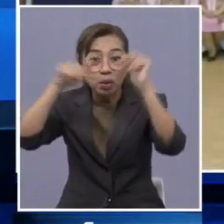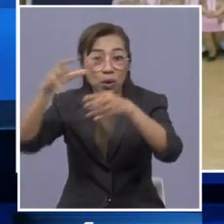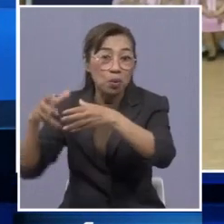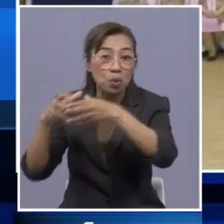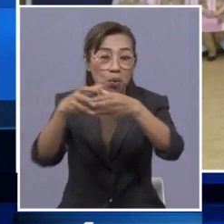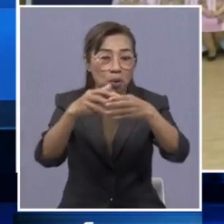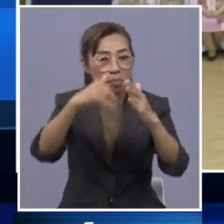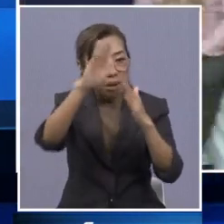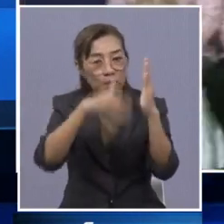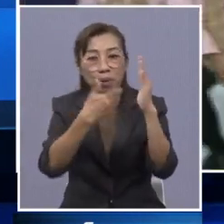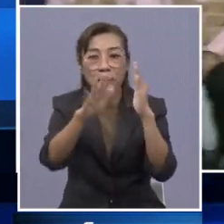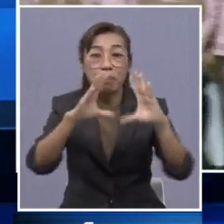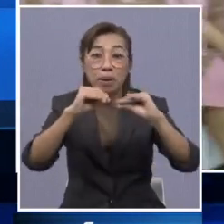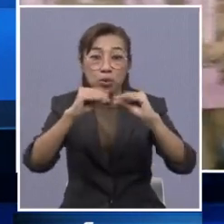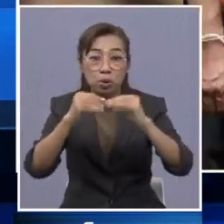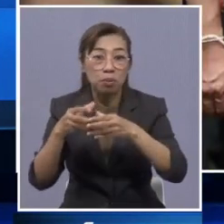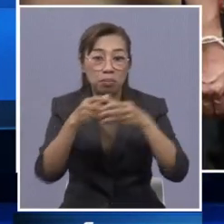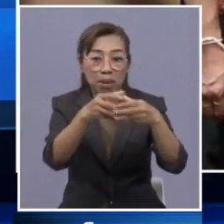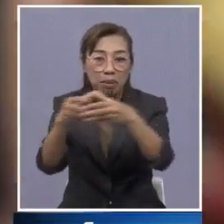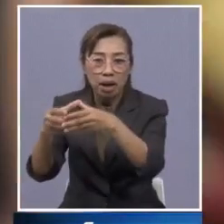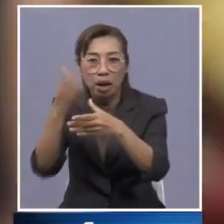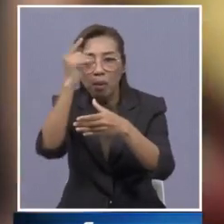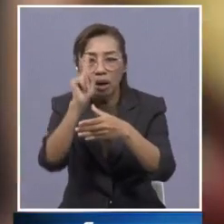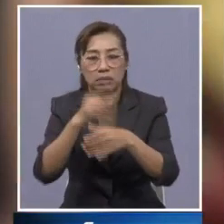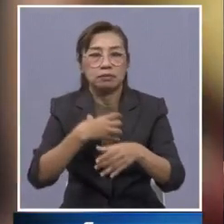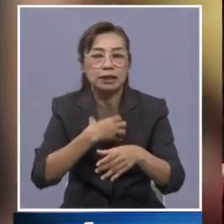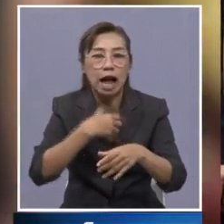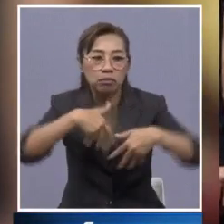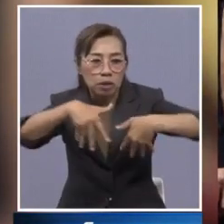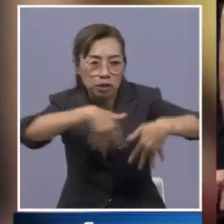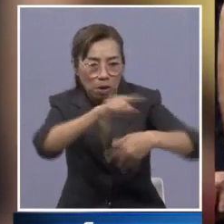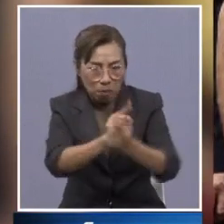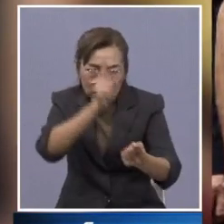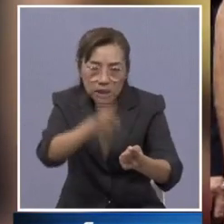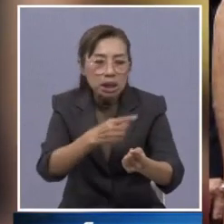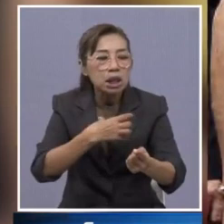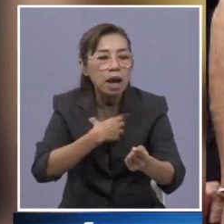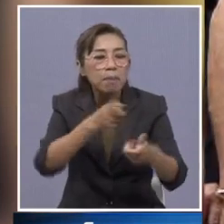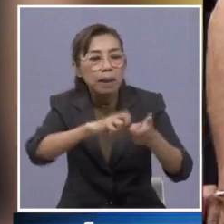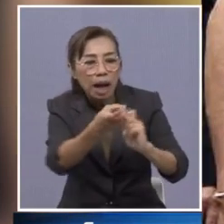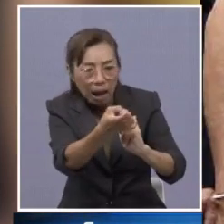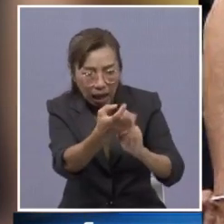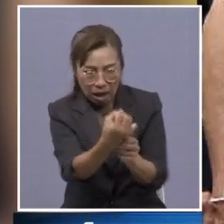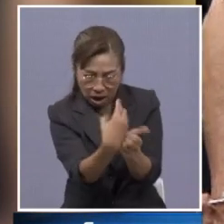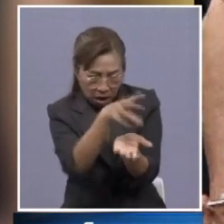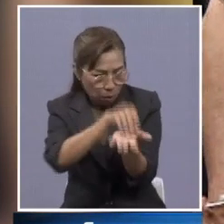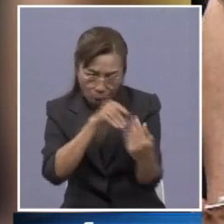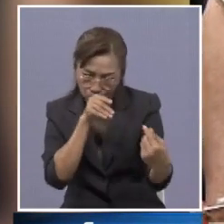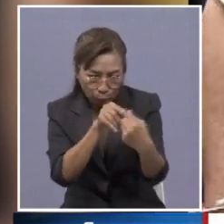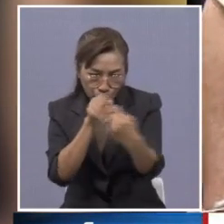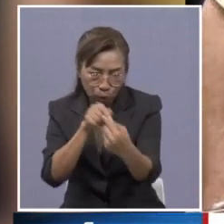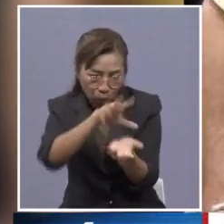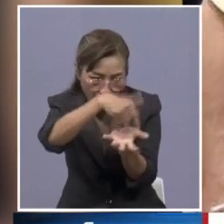เคยให้เหตุผลว่าสาเหตุส่วนนึงก็คือเนี่ยแหละหลักๆอยากจะให้ไปฟังว่าคนในพื้นที่เาเดือดร้อนเคมีปัญหาอะไรจะได้